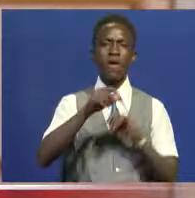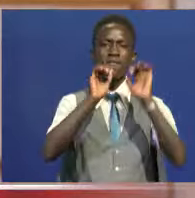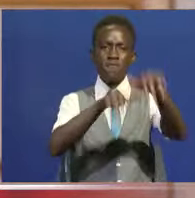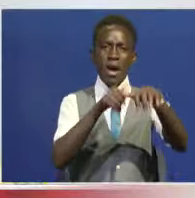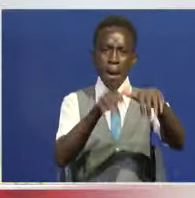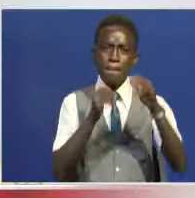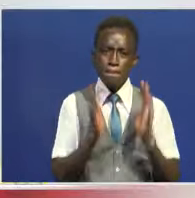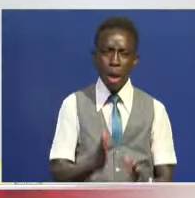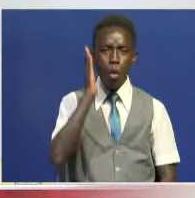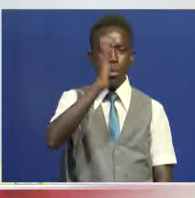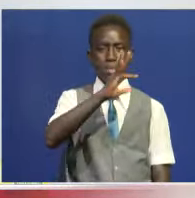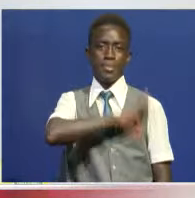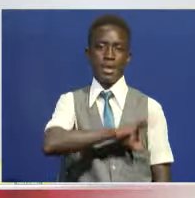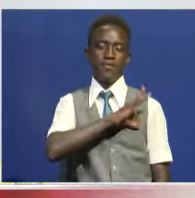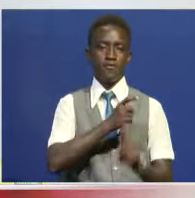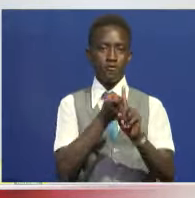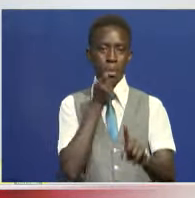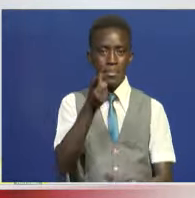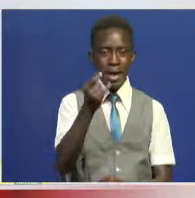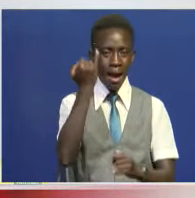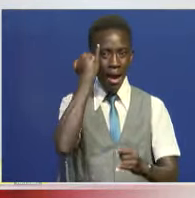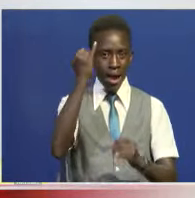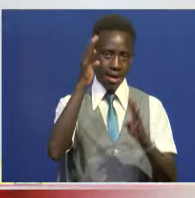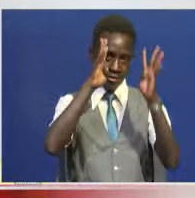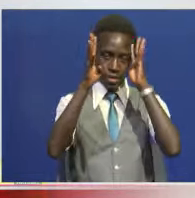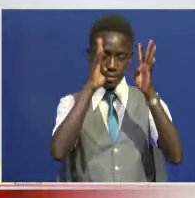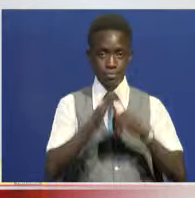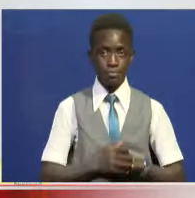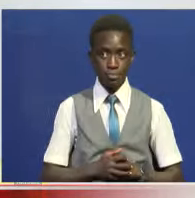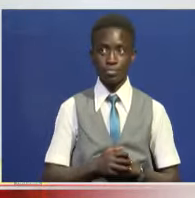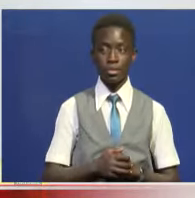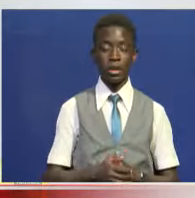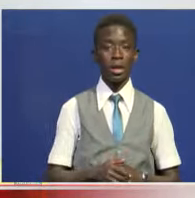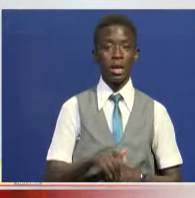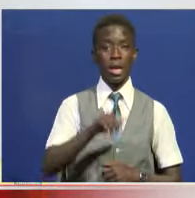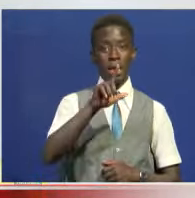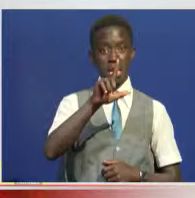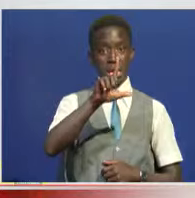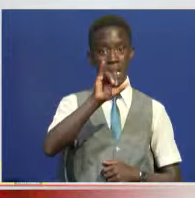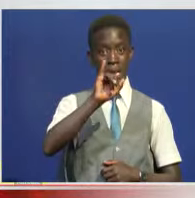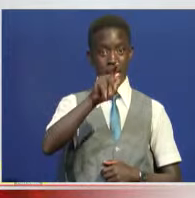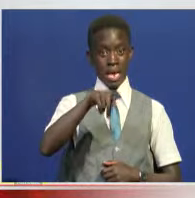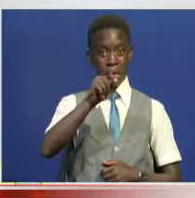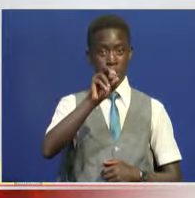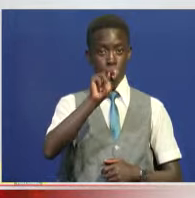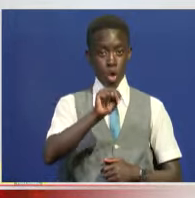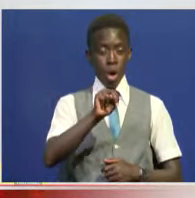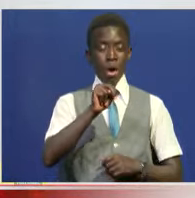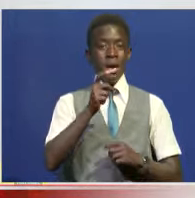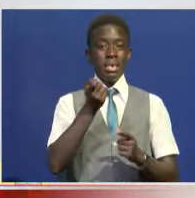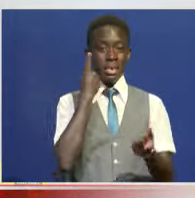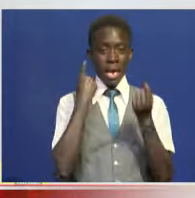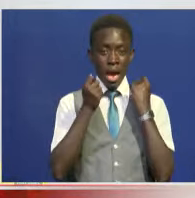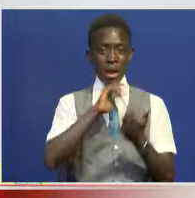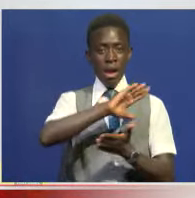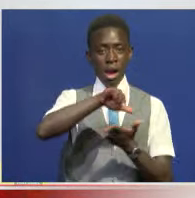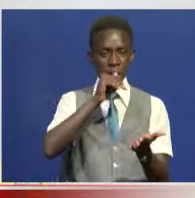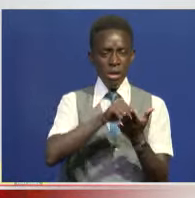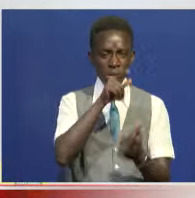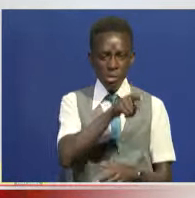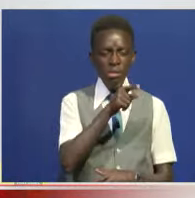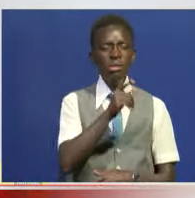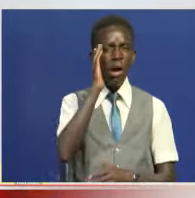this intervention. The Lipton Tea Innovation and Technology Academy will be a global center of